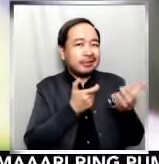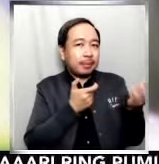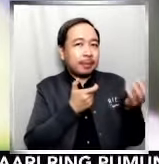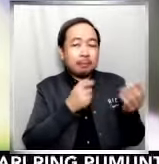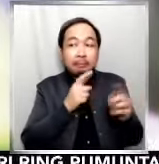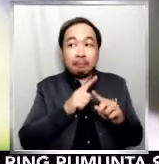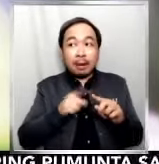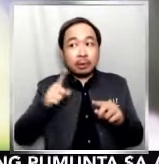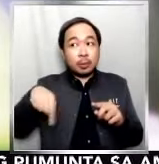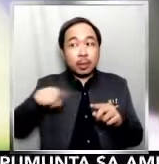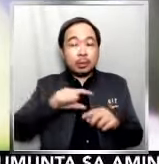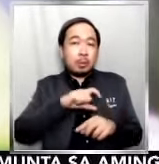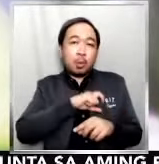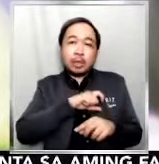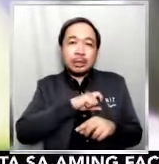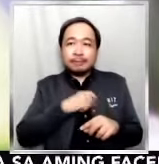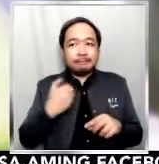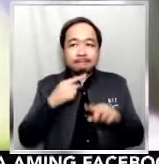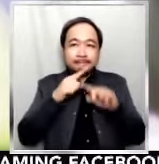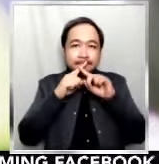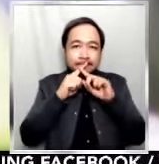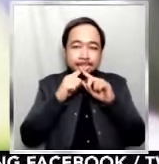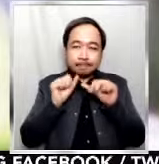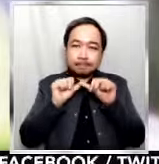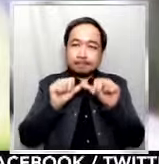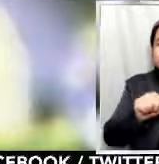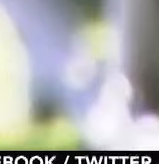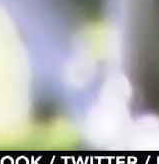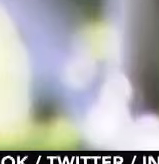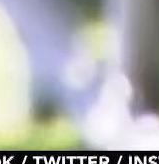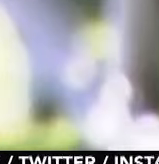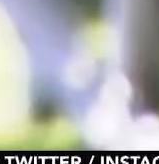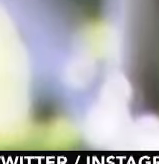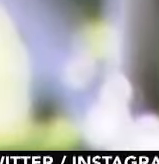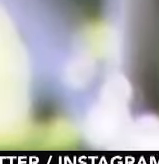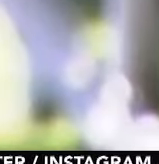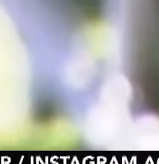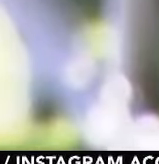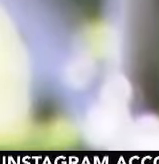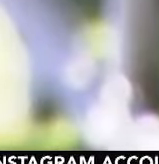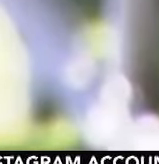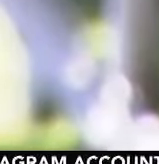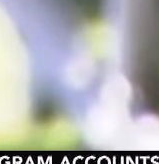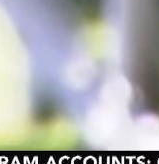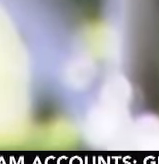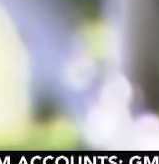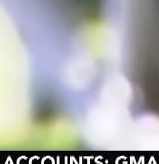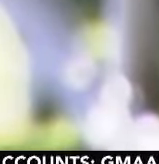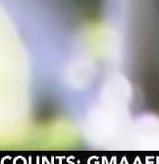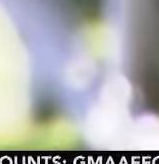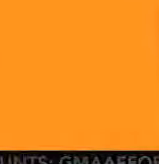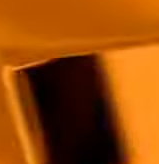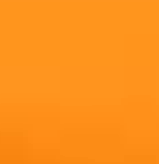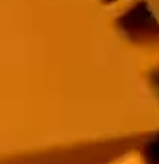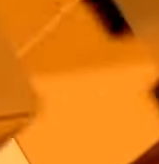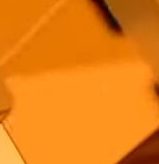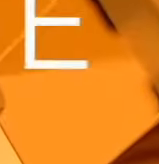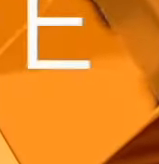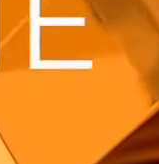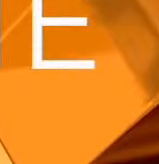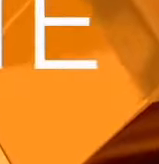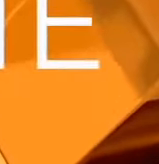ang follow-up operation. Marisol Abdurrahman, Nakatuto, 24 Oras.